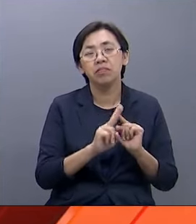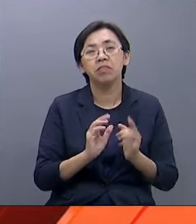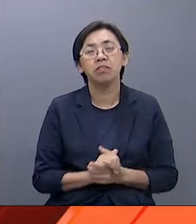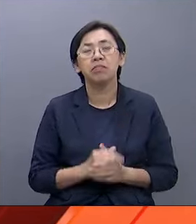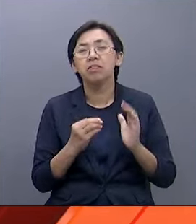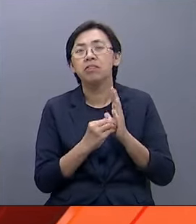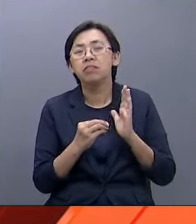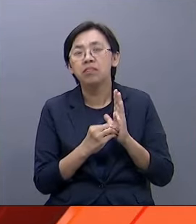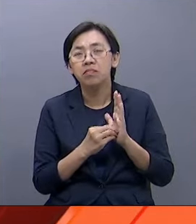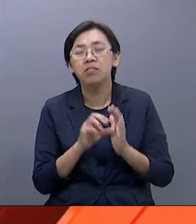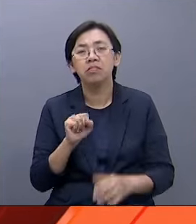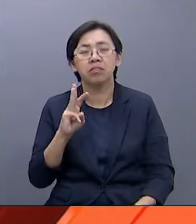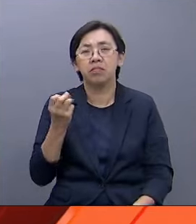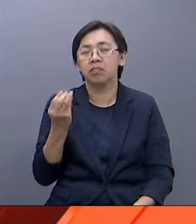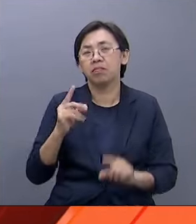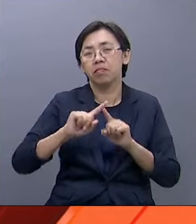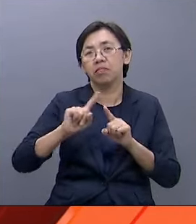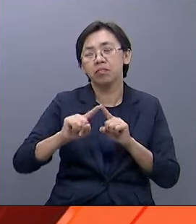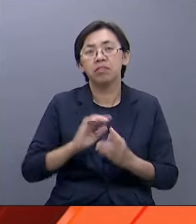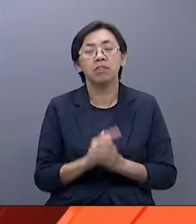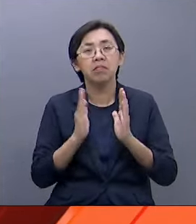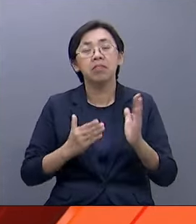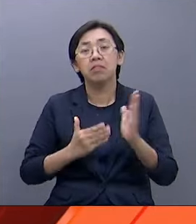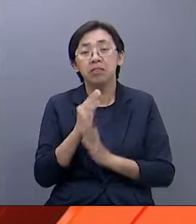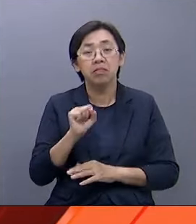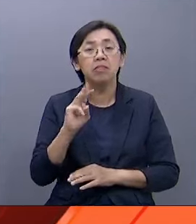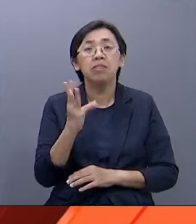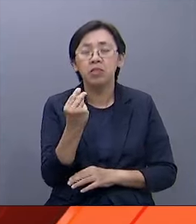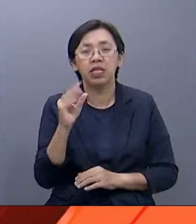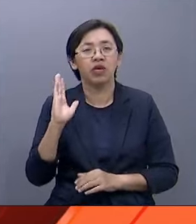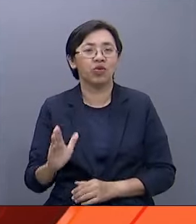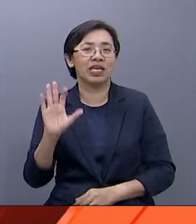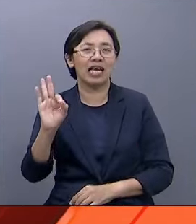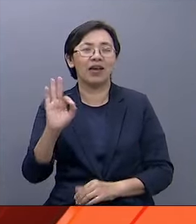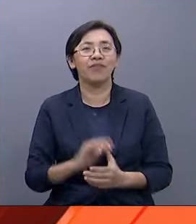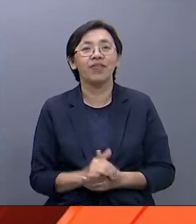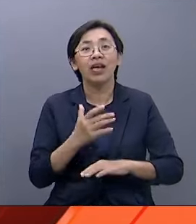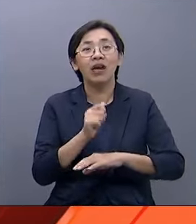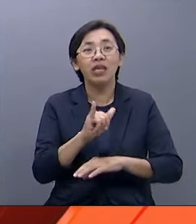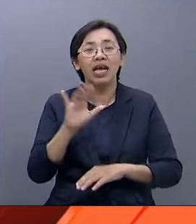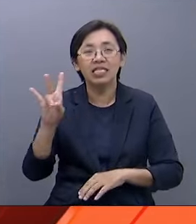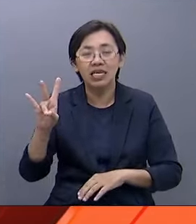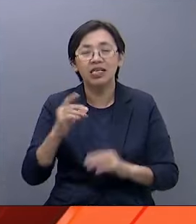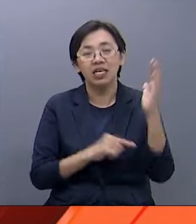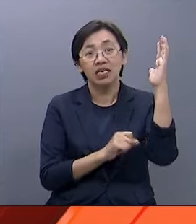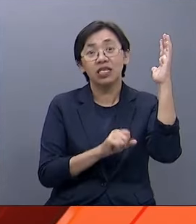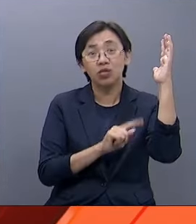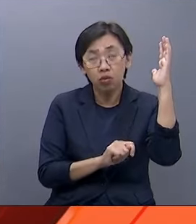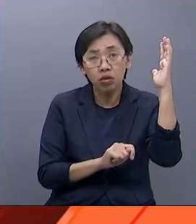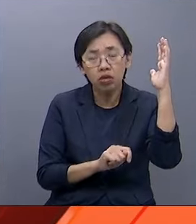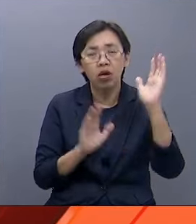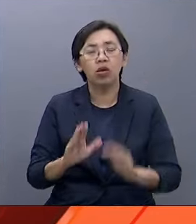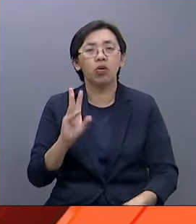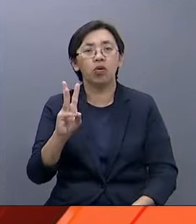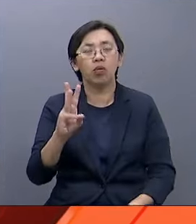สมัครสวมากที่สุดในประเทศนะคะแต่มีคนผ่านมาเป็นสวจริงๆประมาณ 9คนอยุธยา 7สตูลจังหวัดเล็กๆได้มา 6